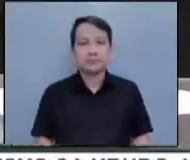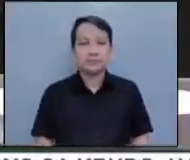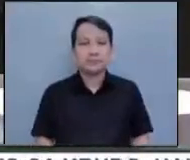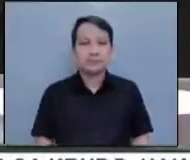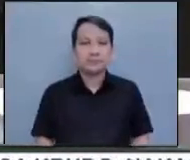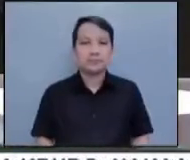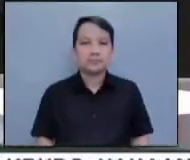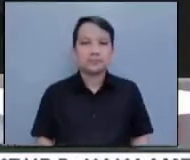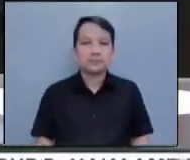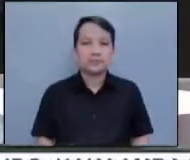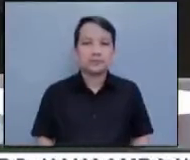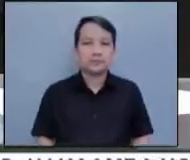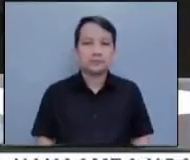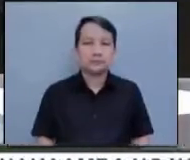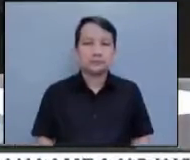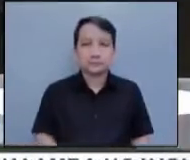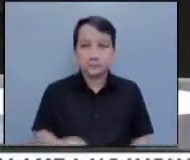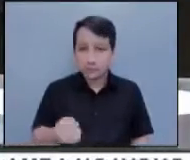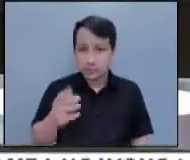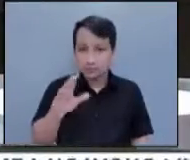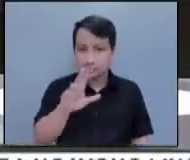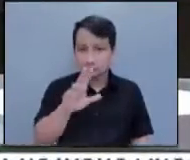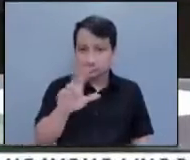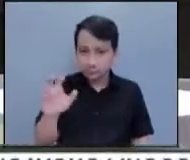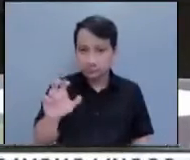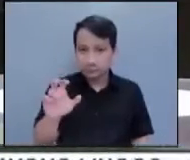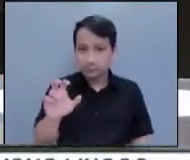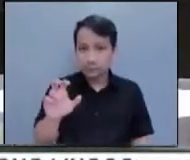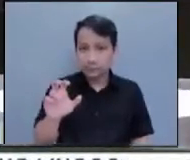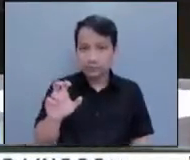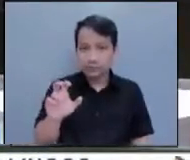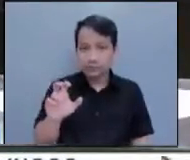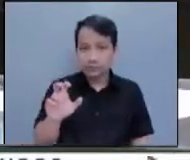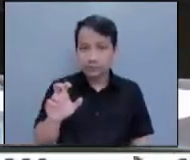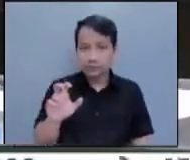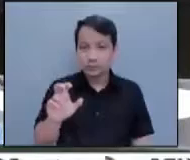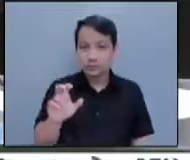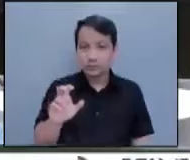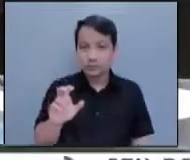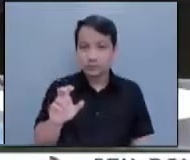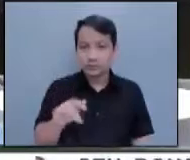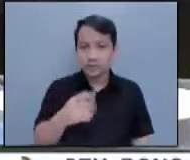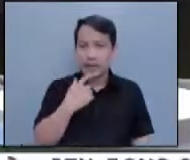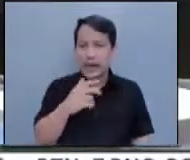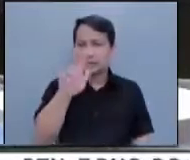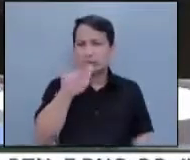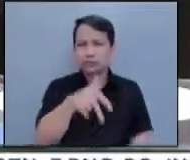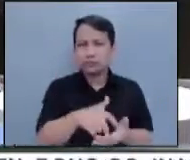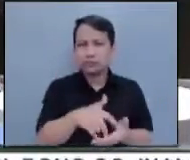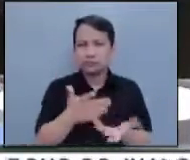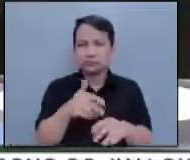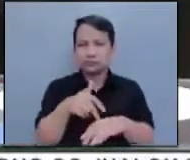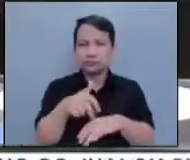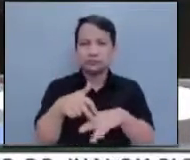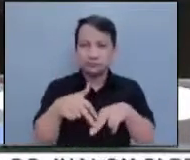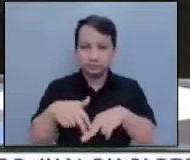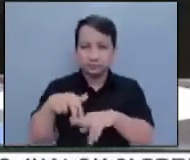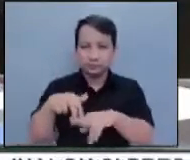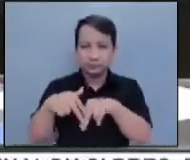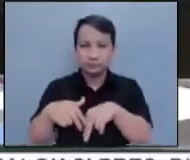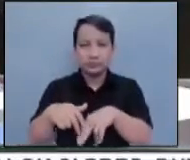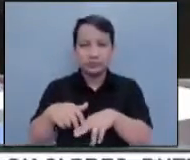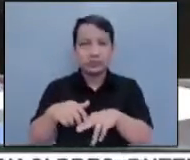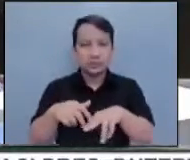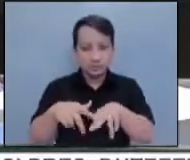Abot naman sa 3,000 skateboarding enthusiast ang nagsama-sama sa pagdiriwang ng Go Skateboarding Day